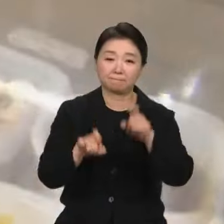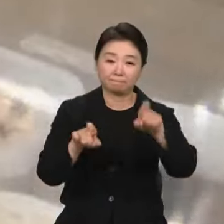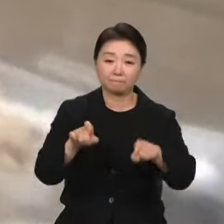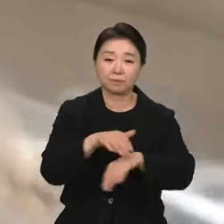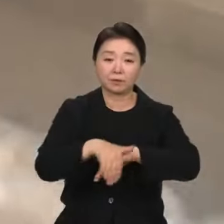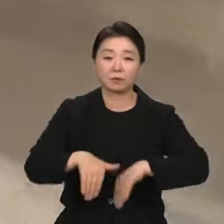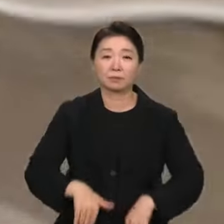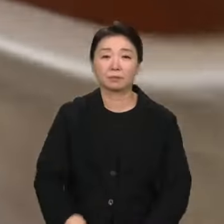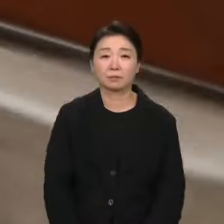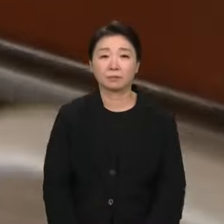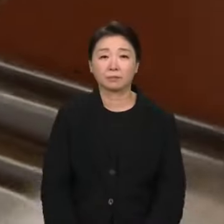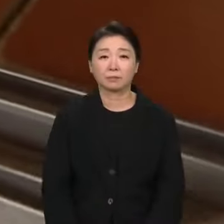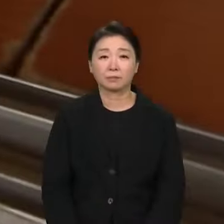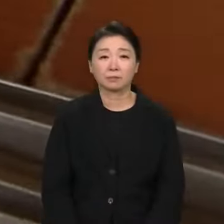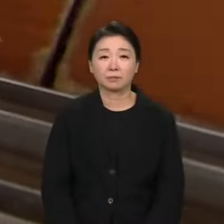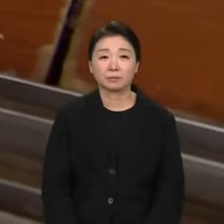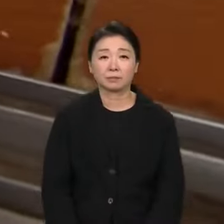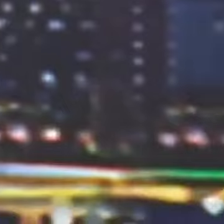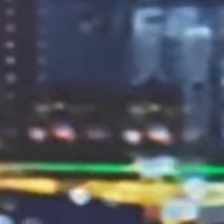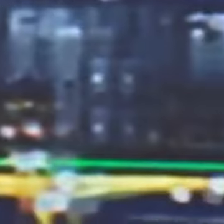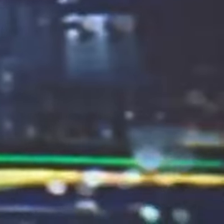JTBC 정아람입니다.